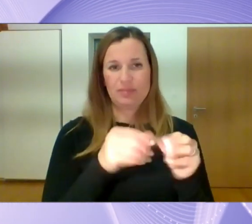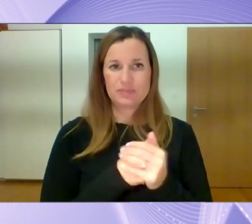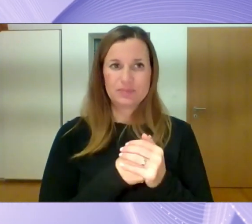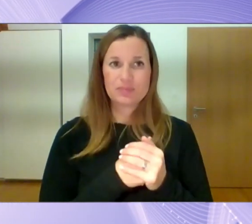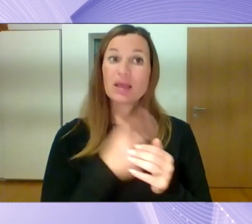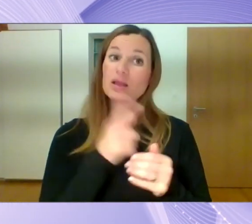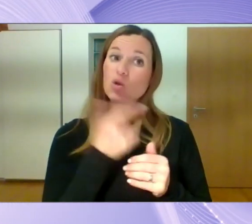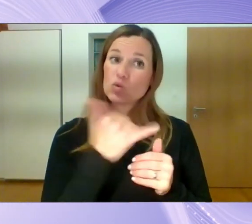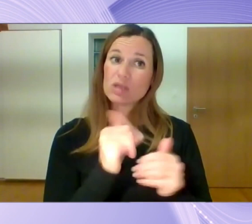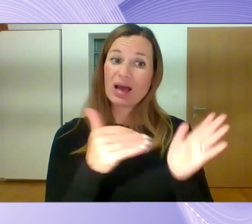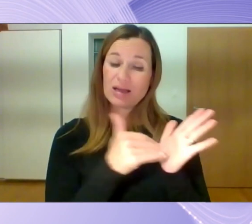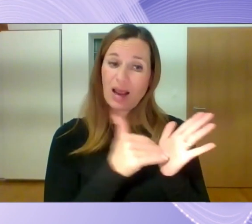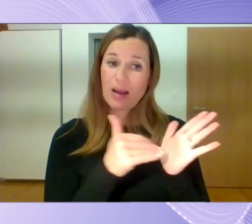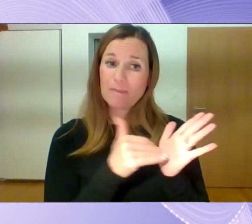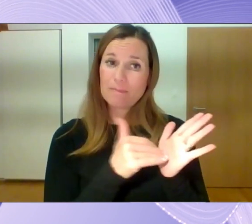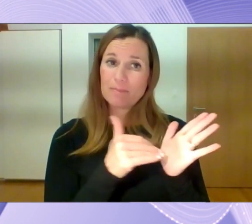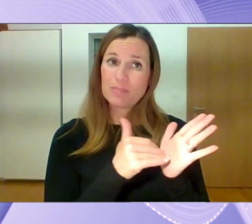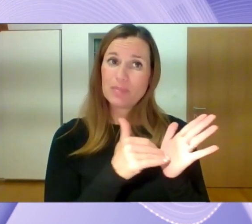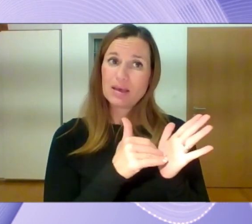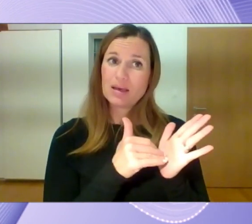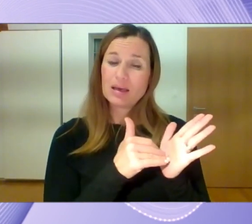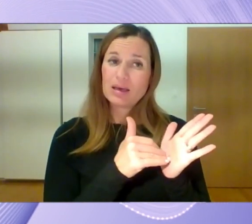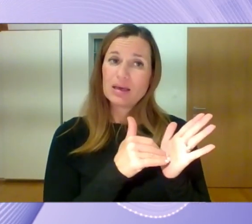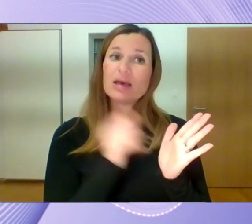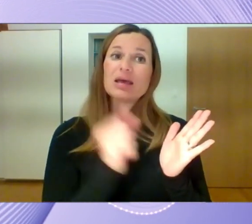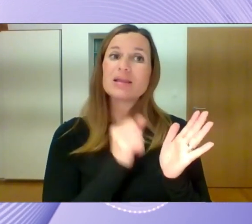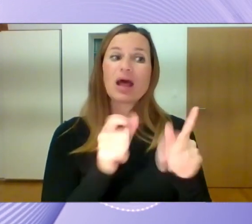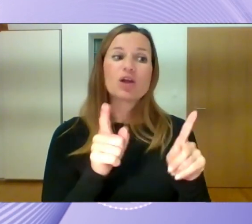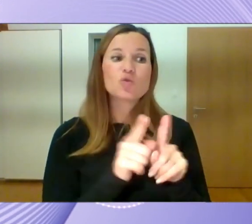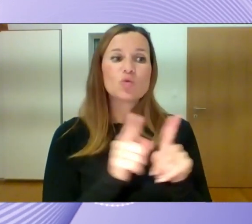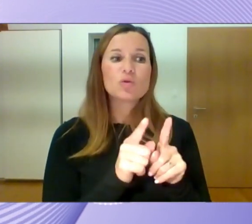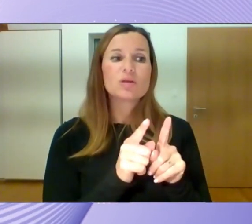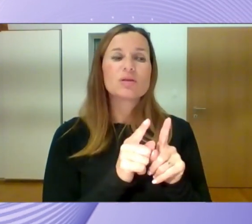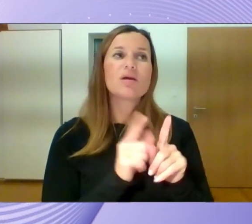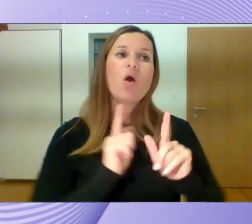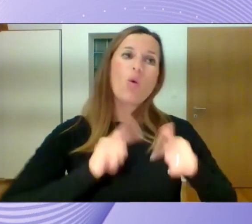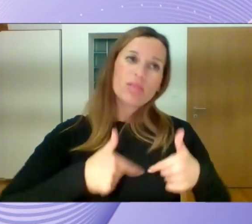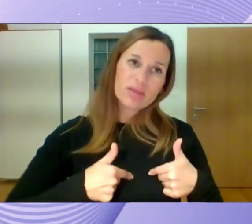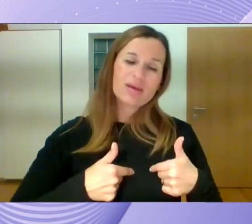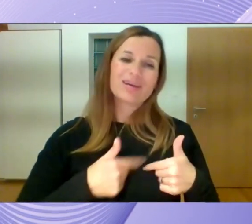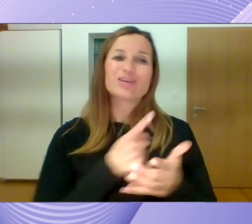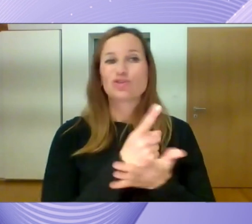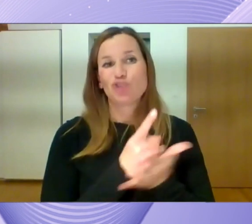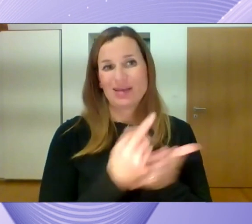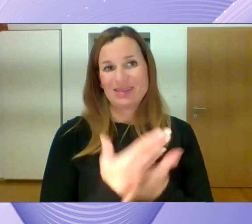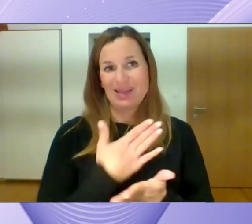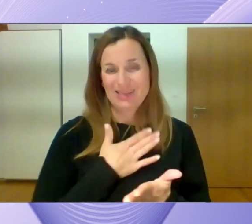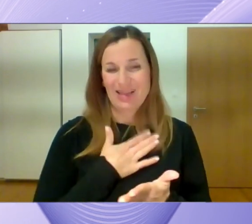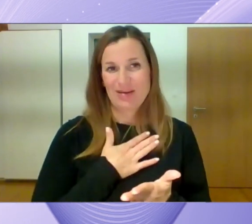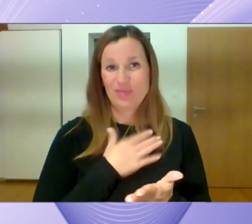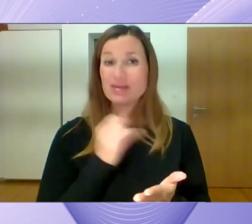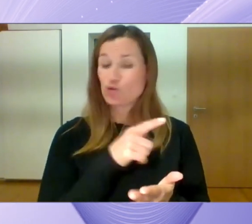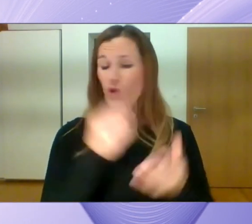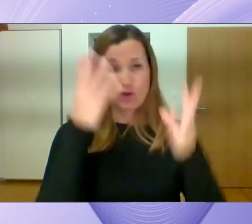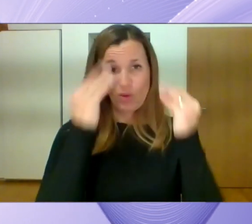Pa vsak rabi to, kar bom večkrat poudarila danes, tudi oddih pa čas zase. In je to čisto normalno, da se zato tudi